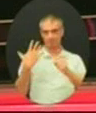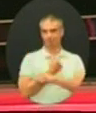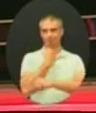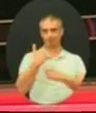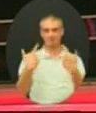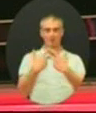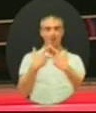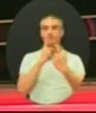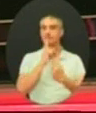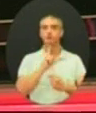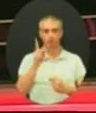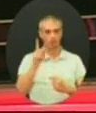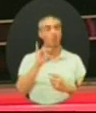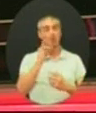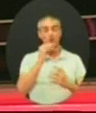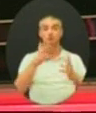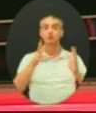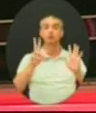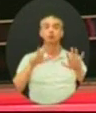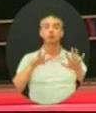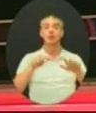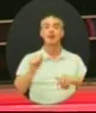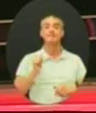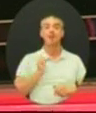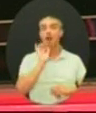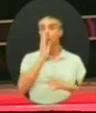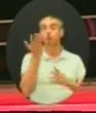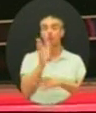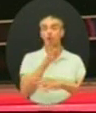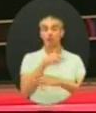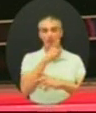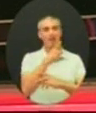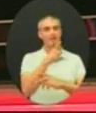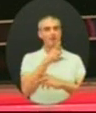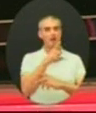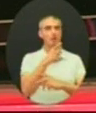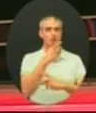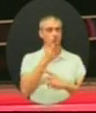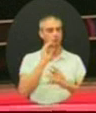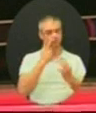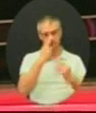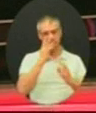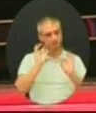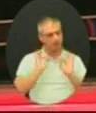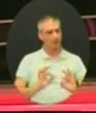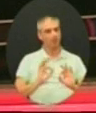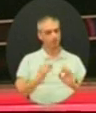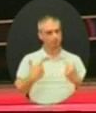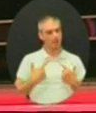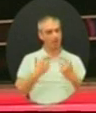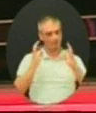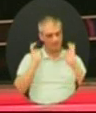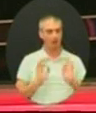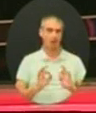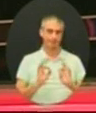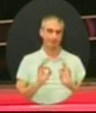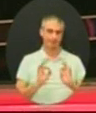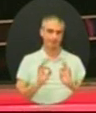בסוריה. הוא אמנם איבד כ-8,000 לוחמים, אבל הוא התנסה במלחמה אמיתית.